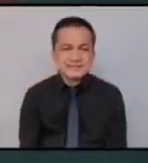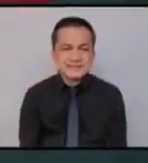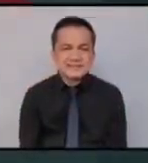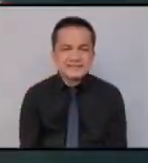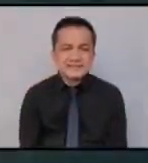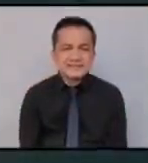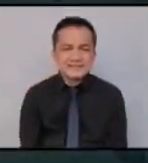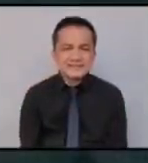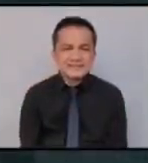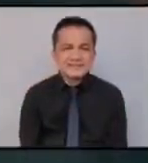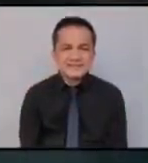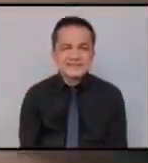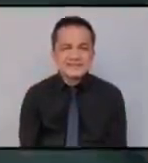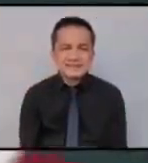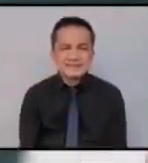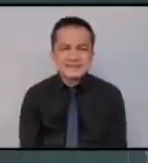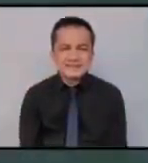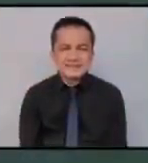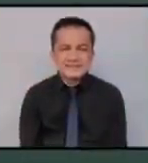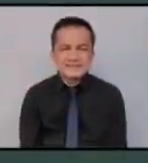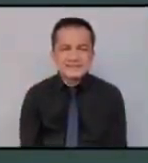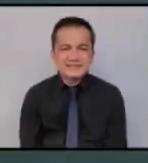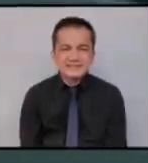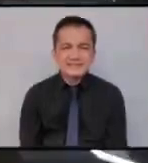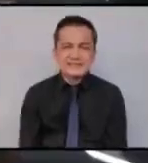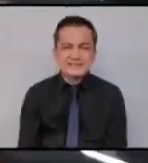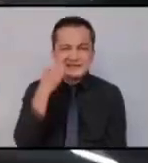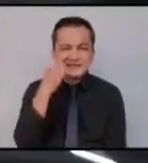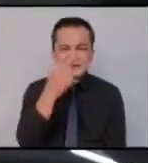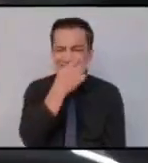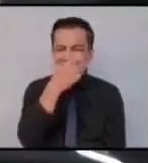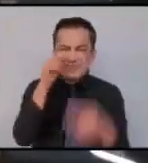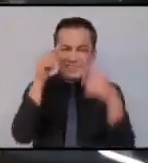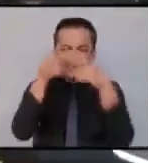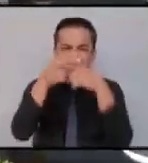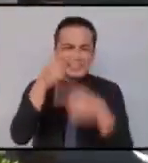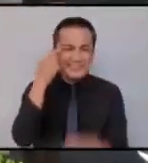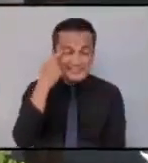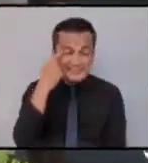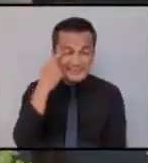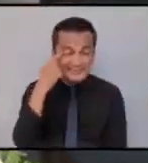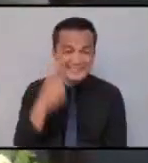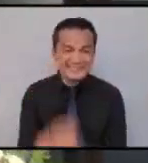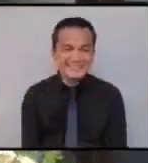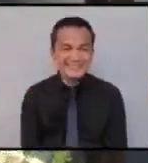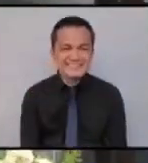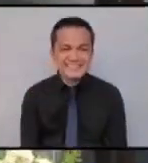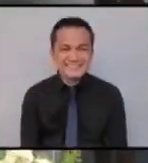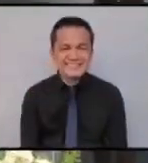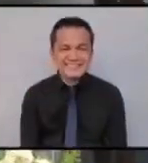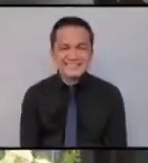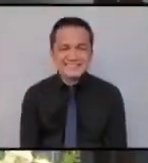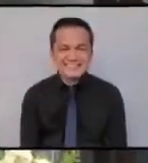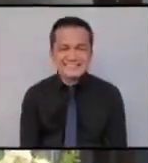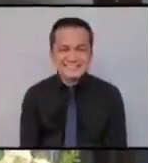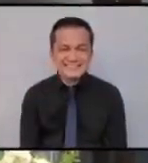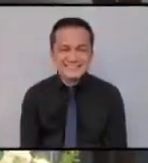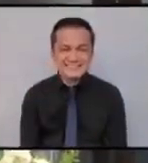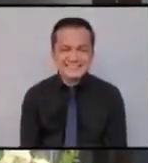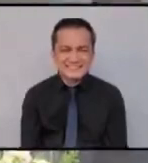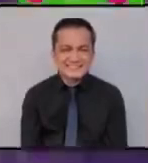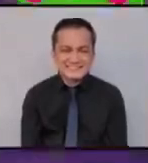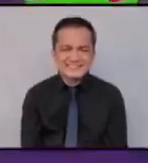Oh, diba? Ayan, oh. Medyo duling lang yung paniki ni Phil. Oh. Pinaka- Ay, naku